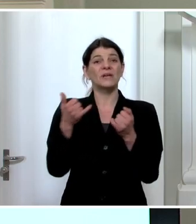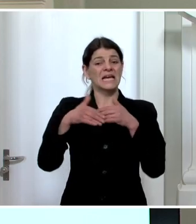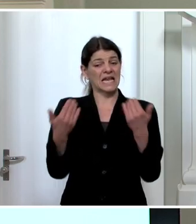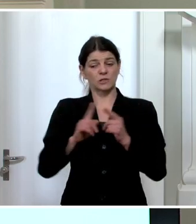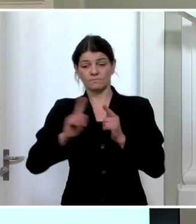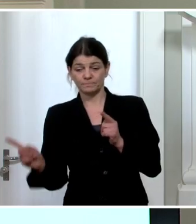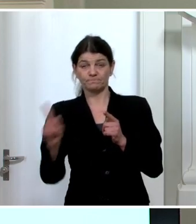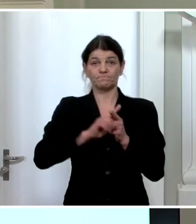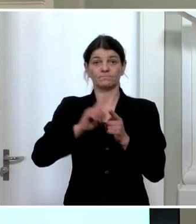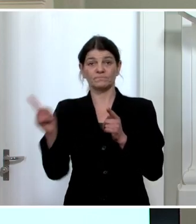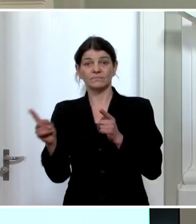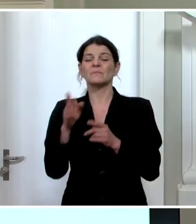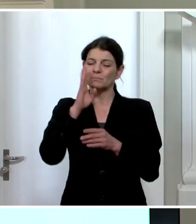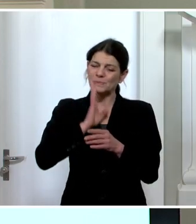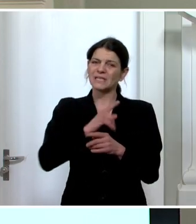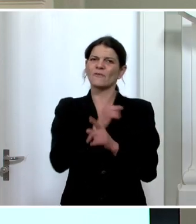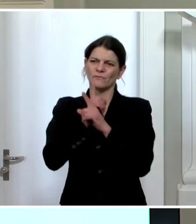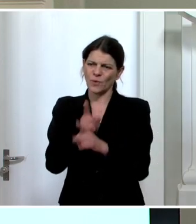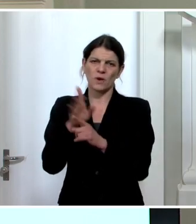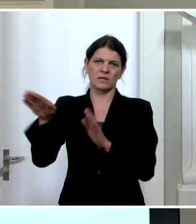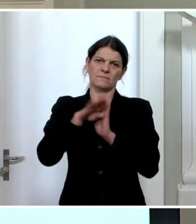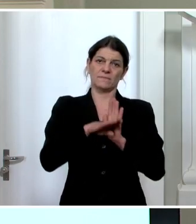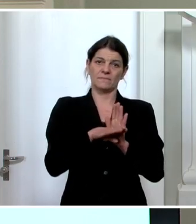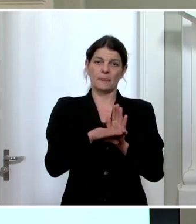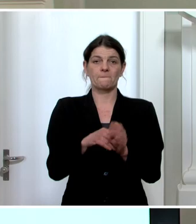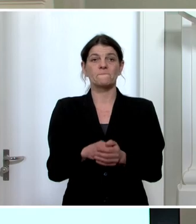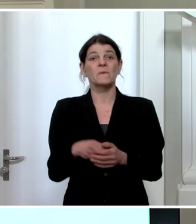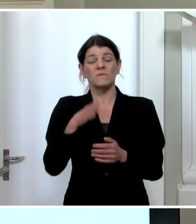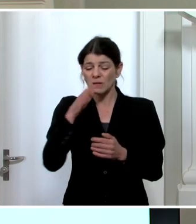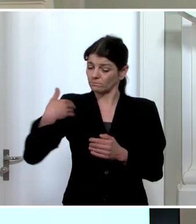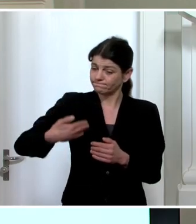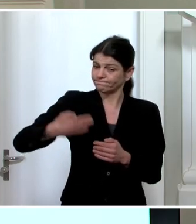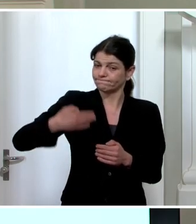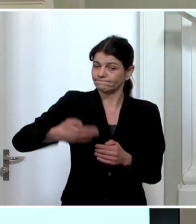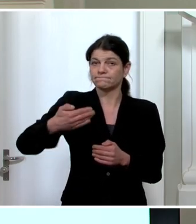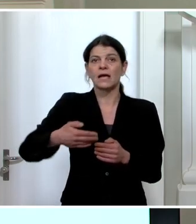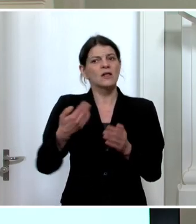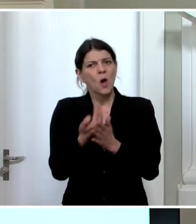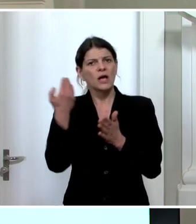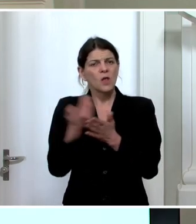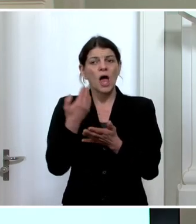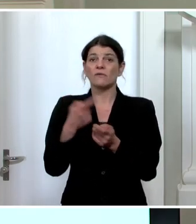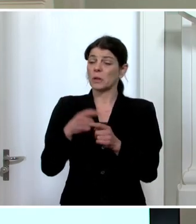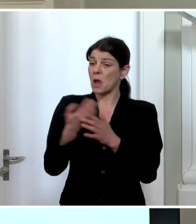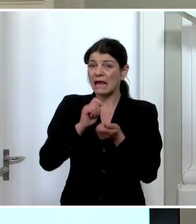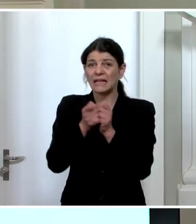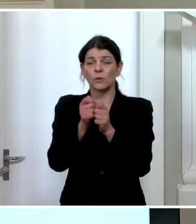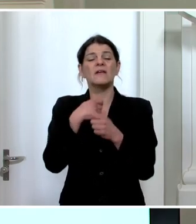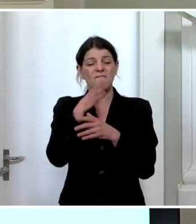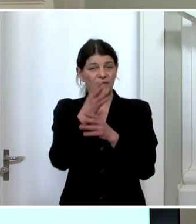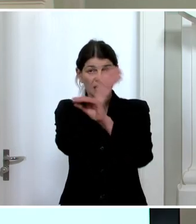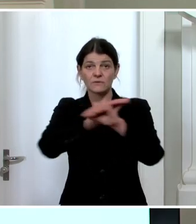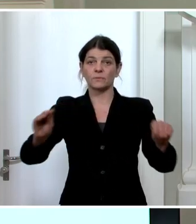Grenzübertritte nach Österreich zu befolgen. Wir werden Sie fortlaufend über allfällige weitere Änderungen